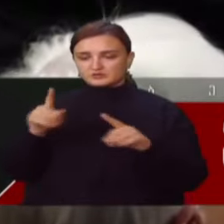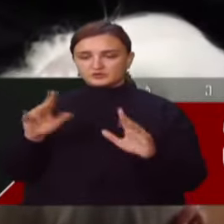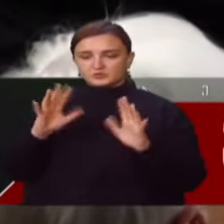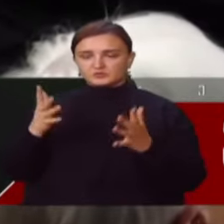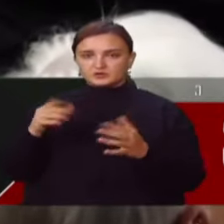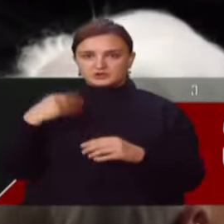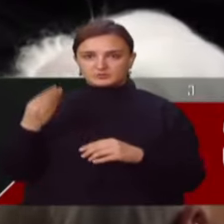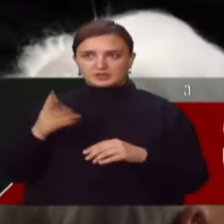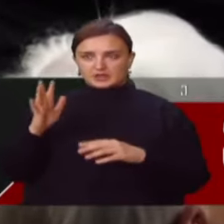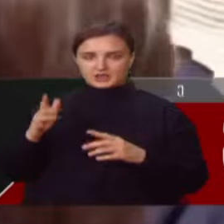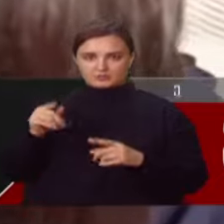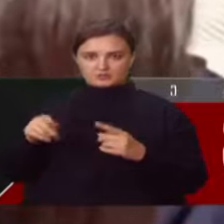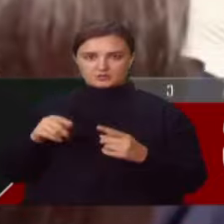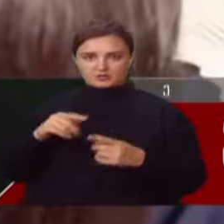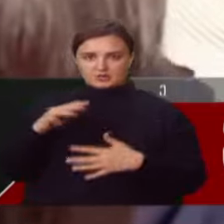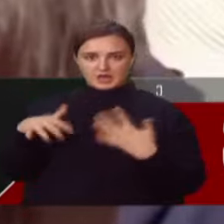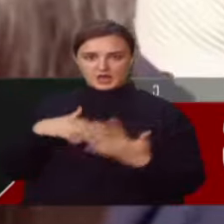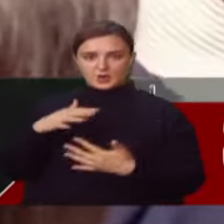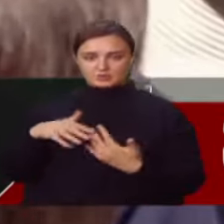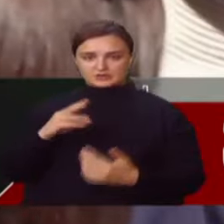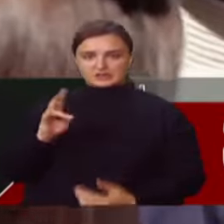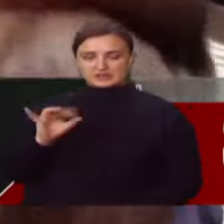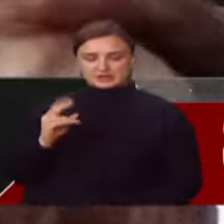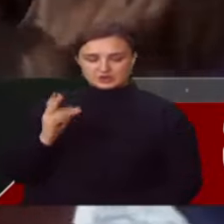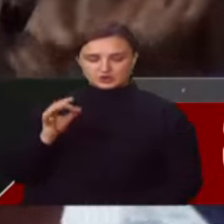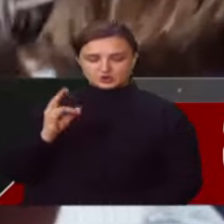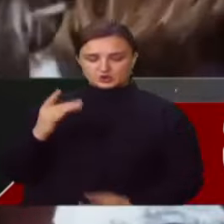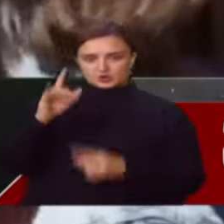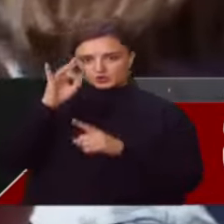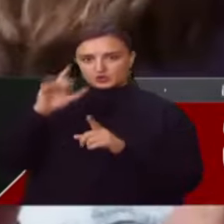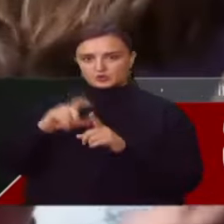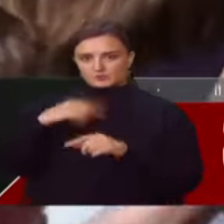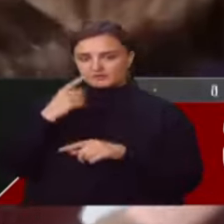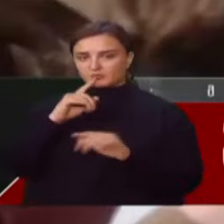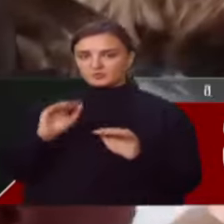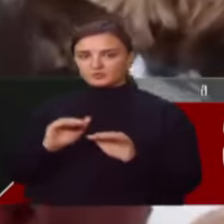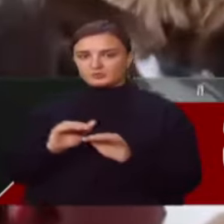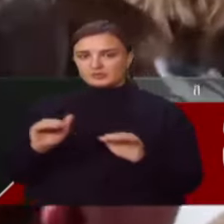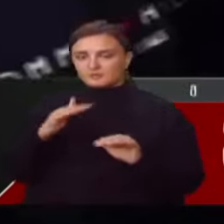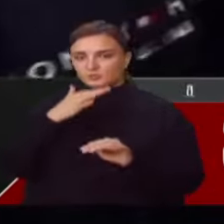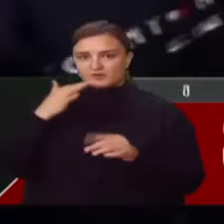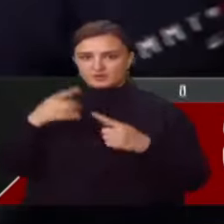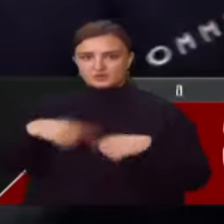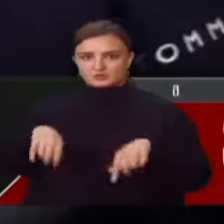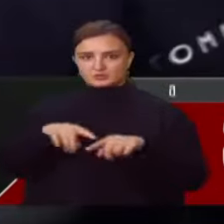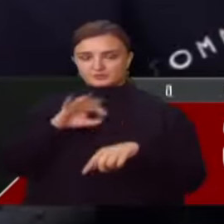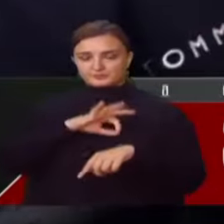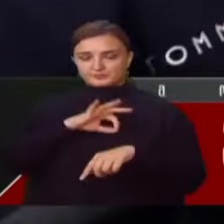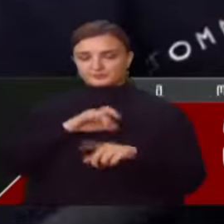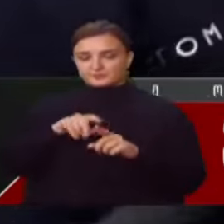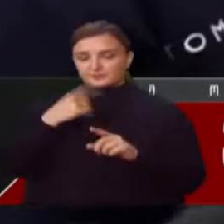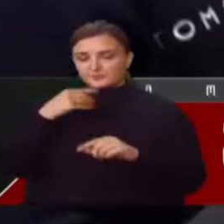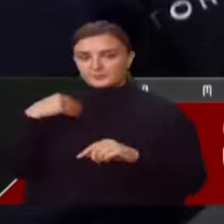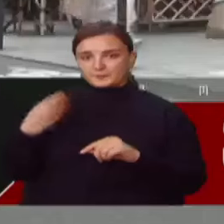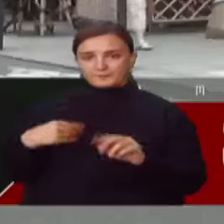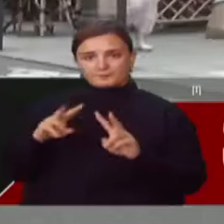ქაოსი იქნებოდა. ქვეყნის პრეზიდენტმა რიჩარდ ნიქსონის ცნობილი ფრაზა „მდუმარე უმრავლესობა“ გამოიყენა და თქვა, რომ საფრანგეთშიც